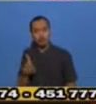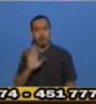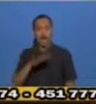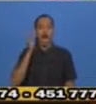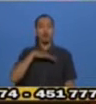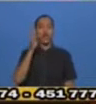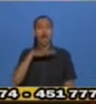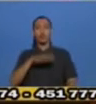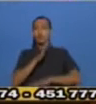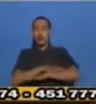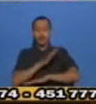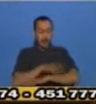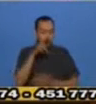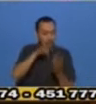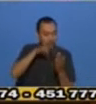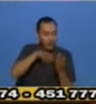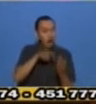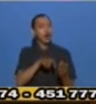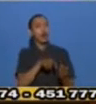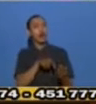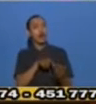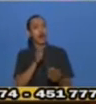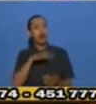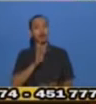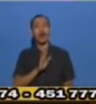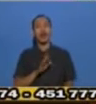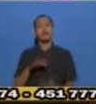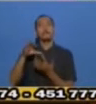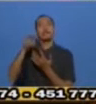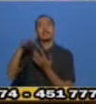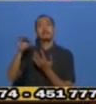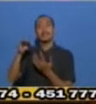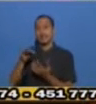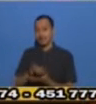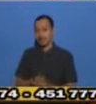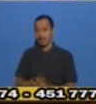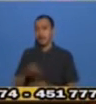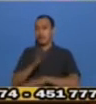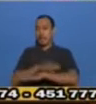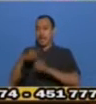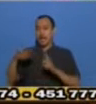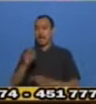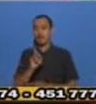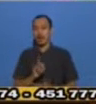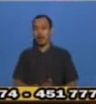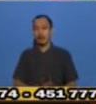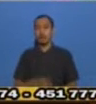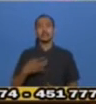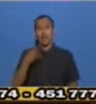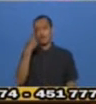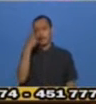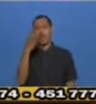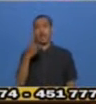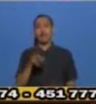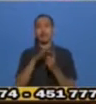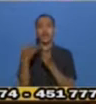Nah, kalau saya yakin masyarakat di DIY ini bijak dan pandai untuk menapis hoak-hoak yang